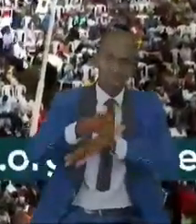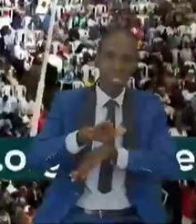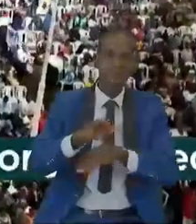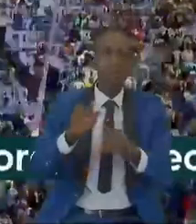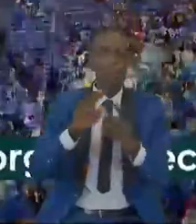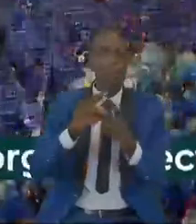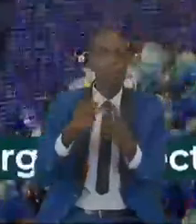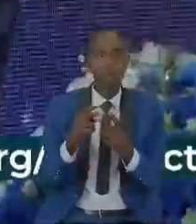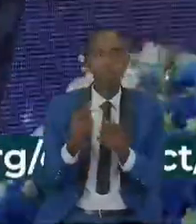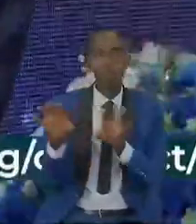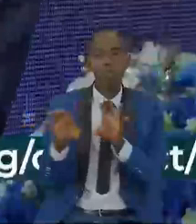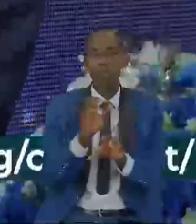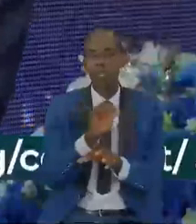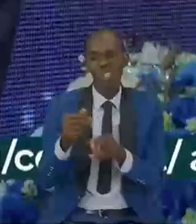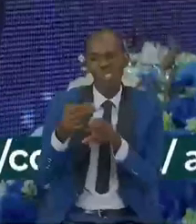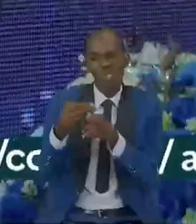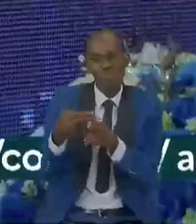au travers